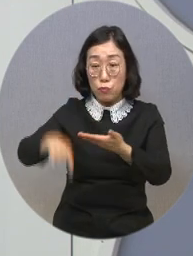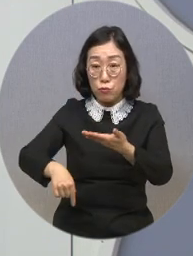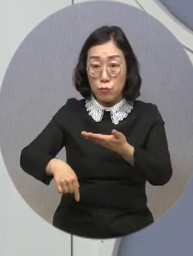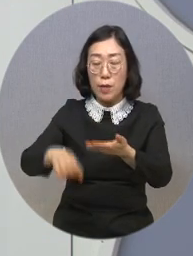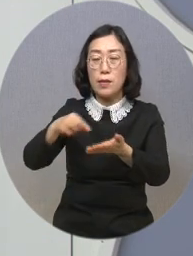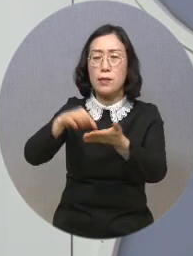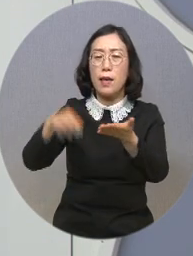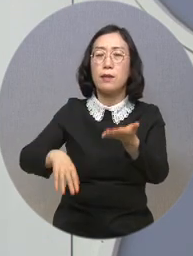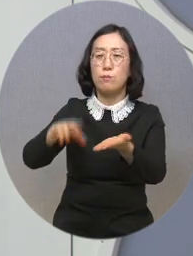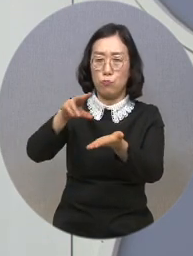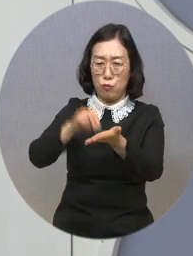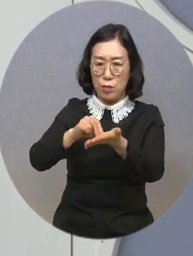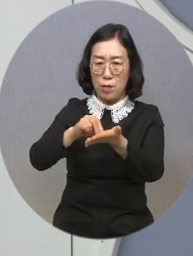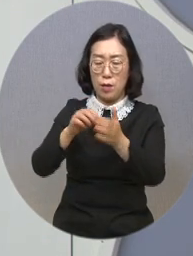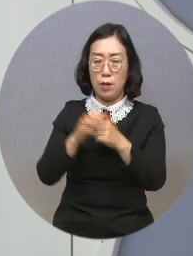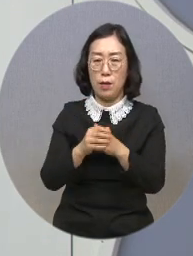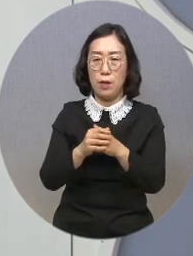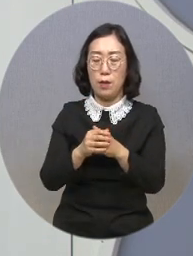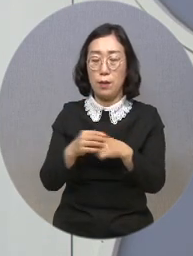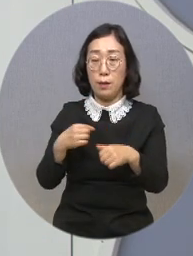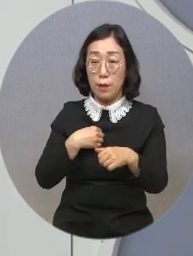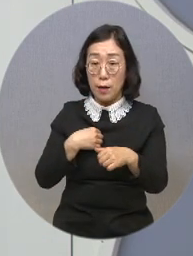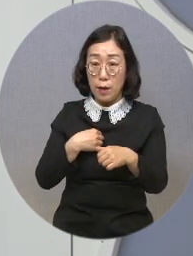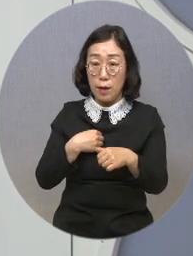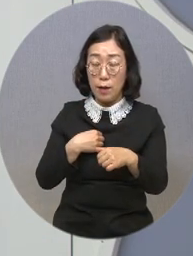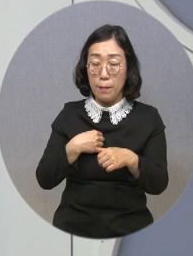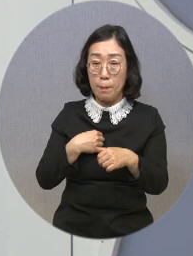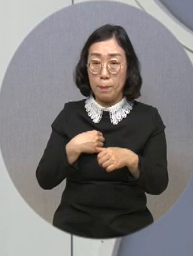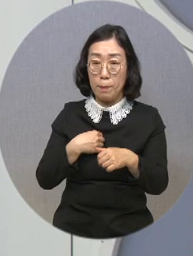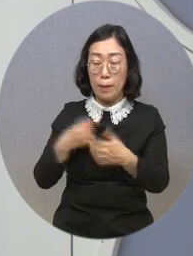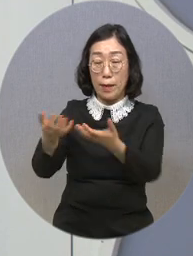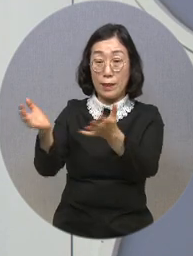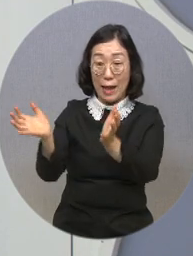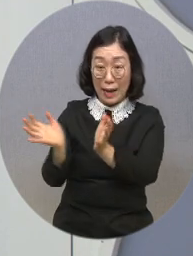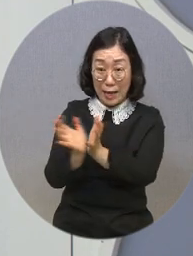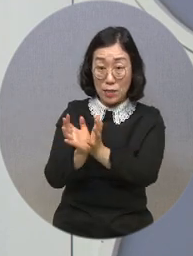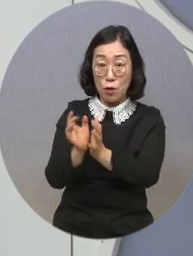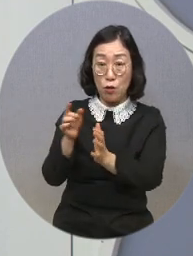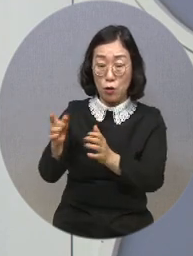많이 있습니다. 그래서 제가 이제 당에서